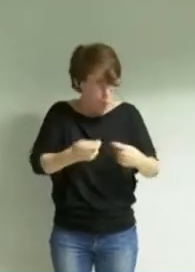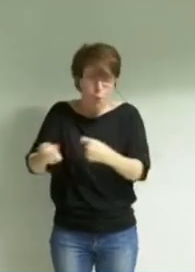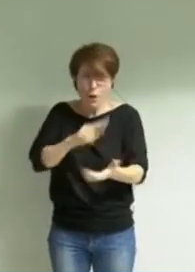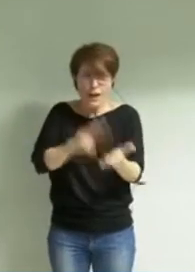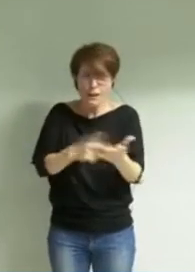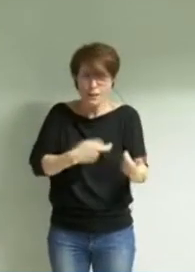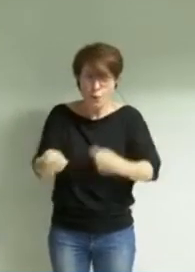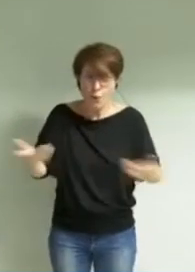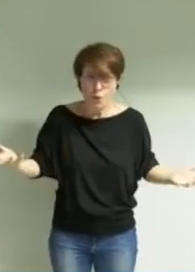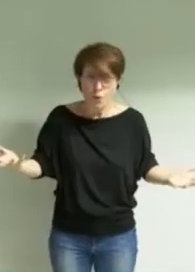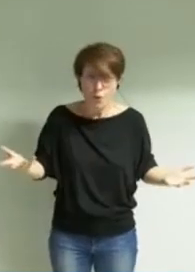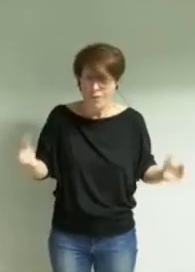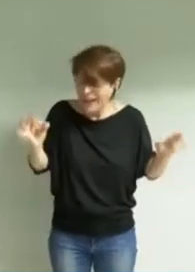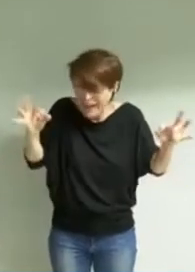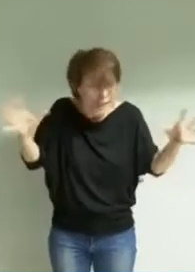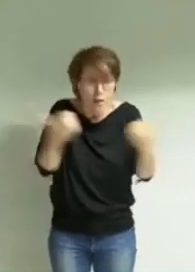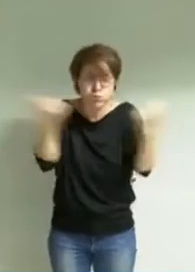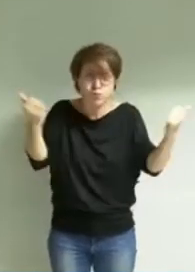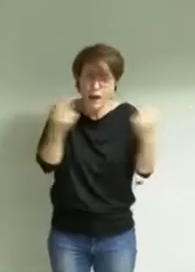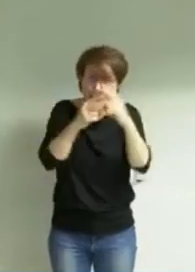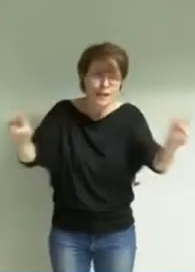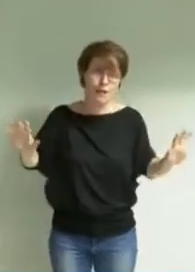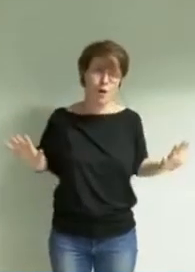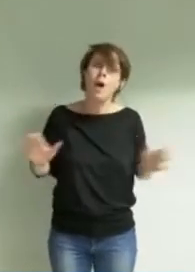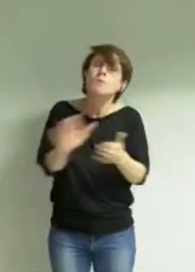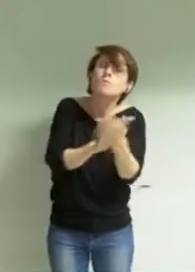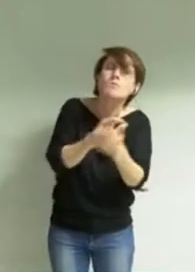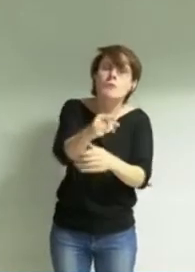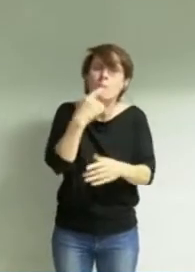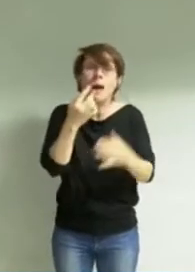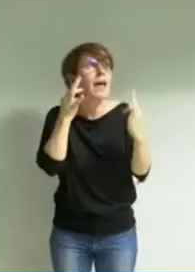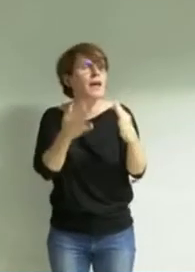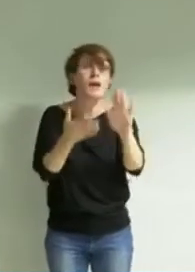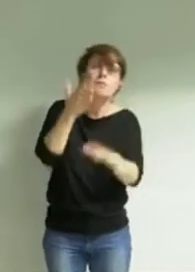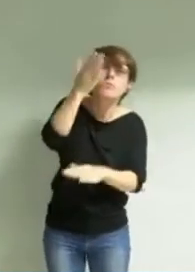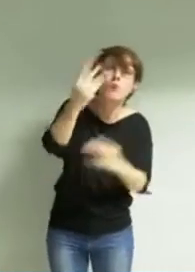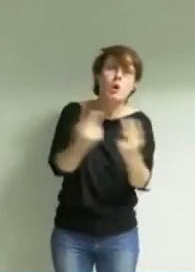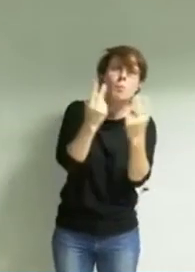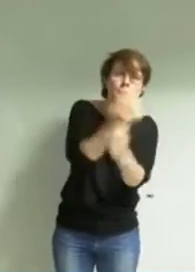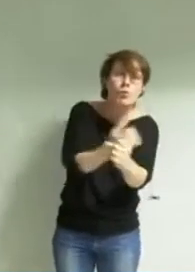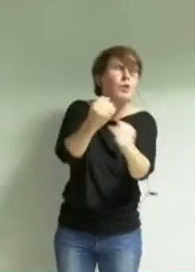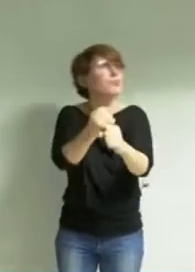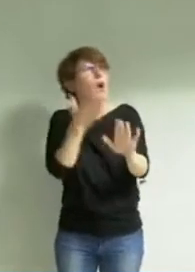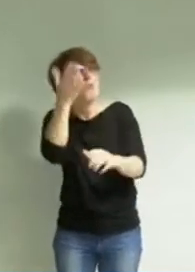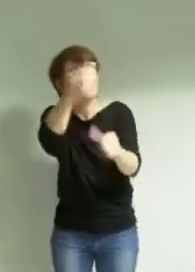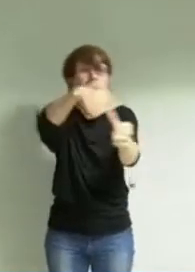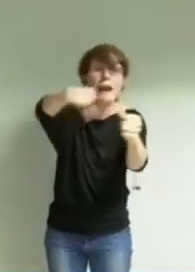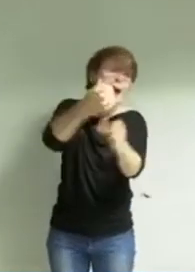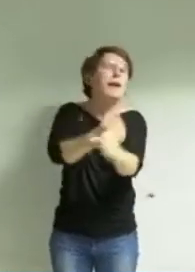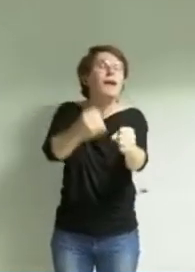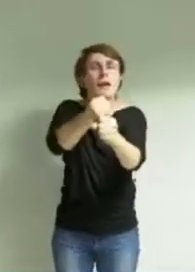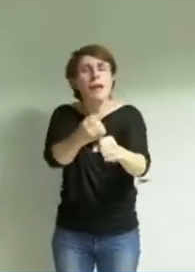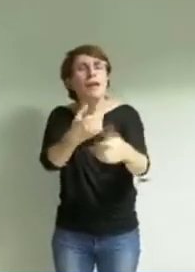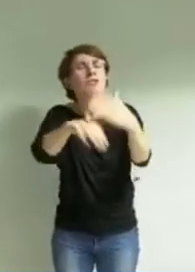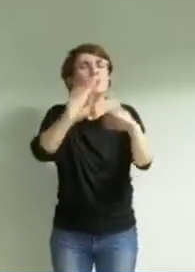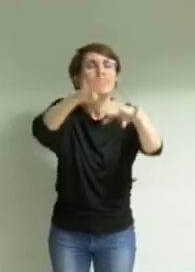réalité. Aucune. Parce que, pardonnez-moi, mais vous me parlez des parcs futurs, du lac futur, de Villeneuve,